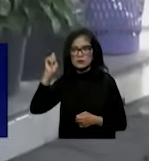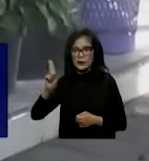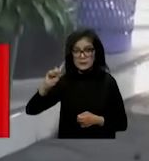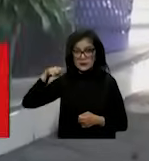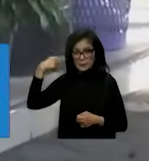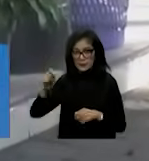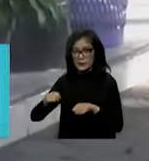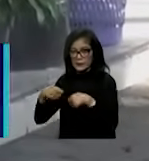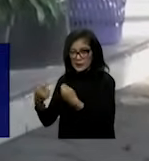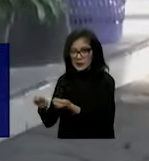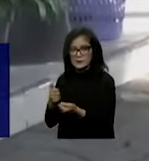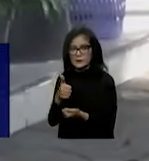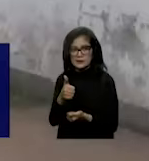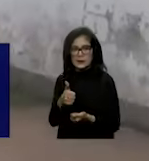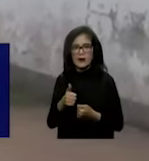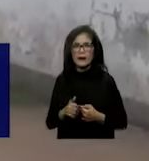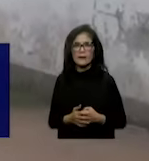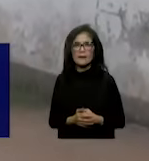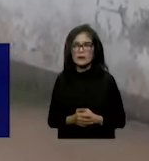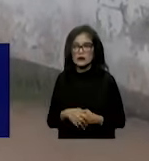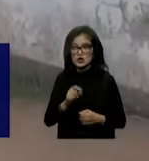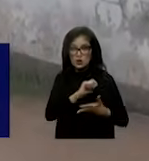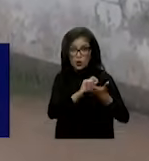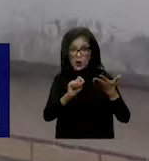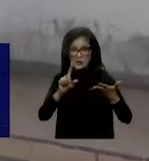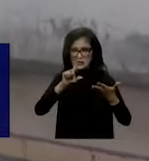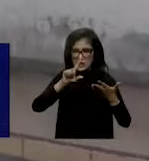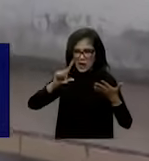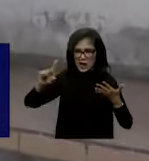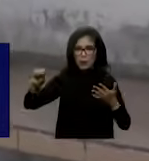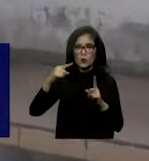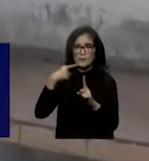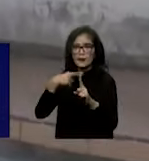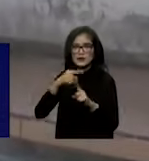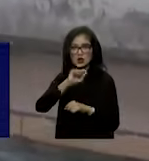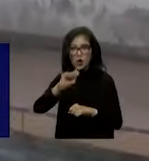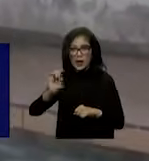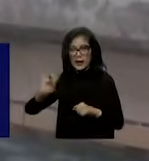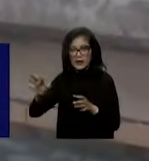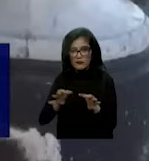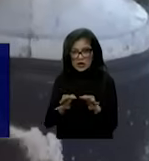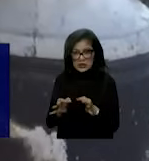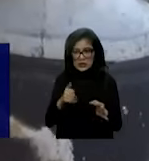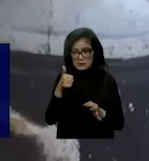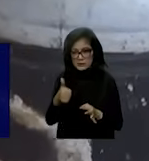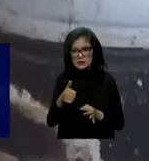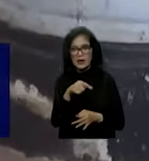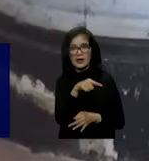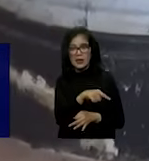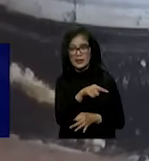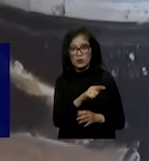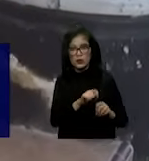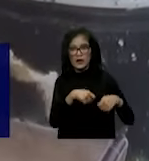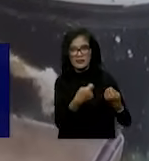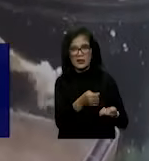Selain karena letak sekolah yang jauh, banyaknya pilihan sekolah yang menawarkan beragam fasilitas menjadi penyebab sejumlah sekolah sepi peminat hingga